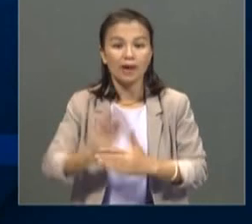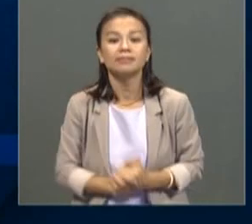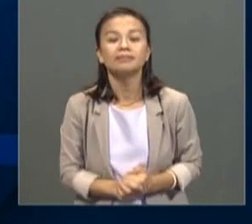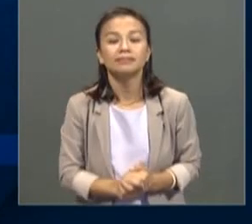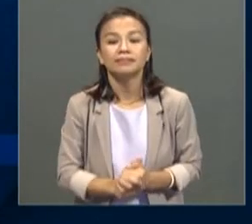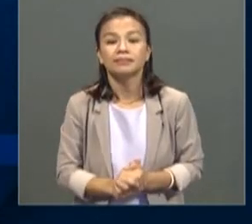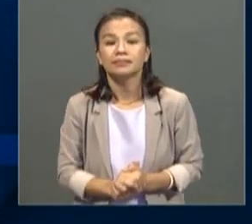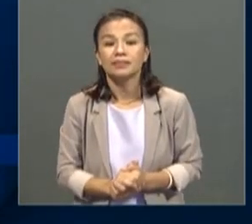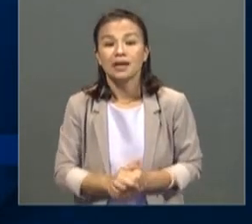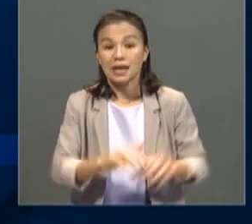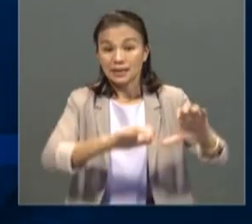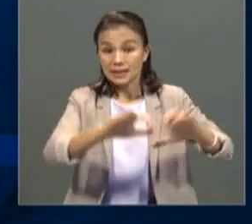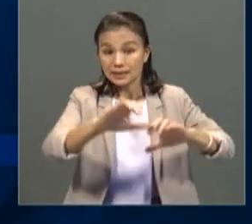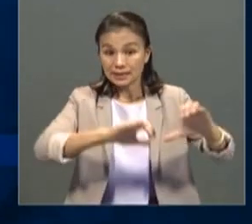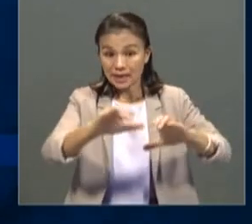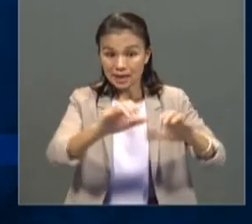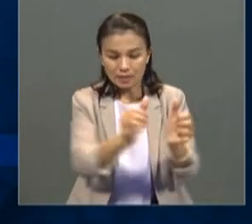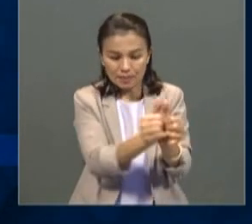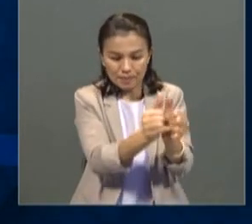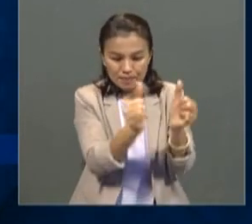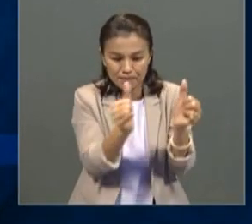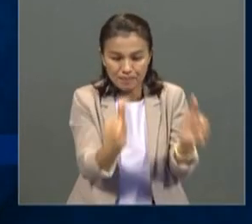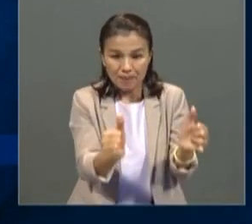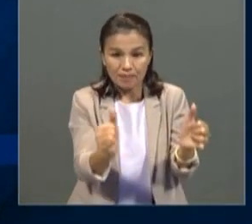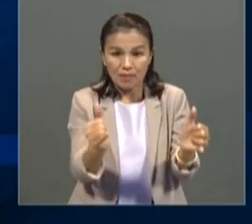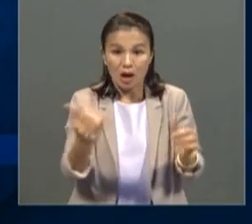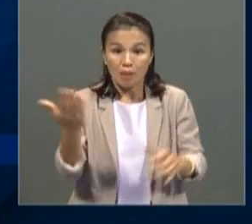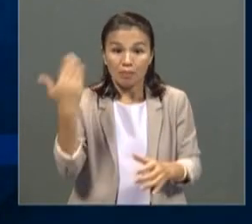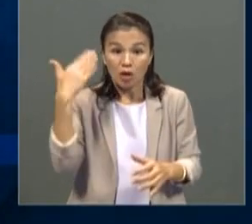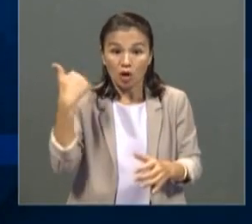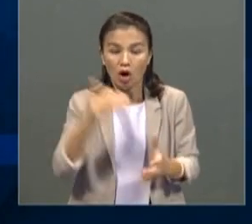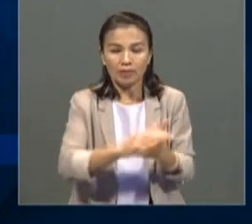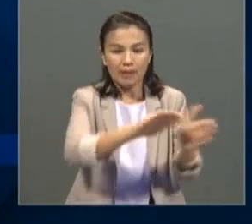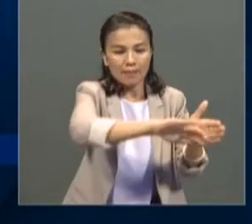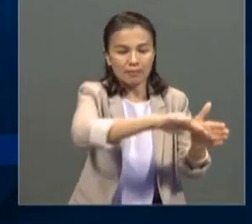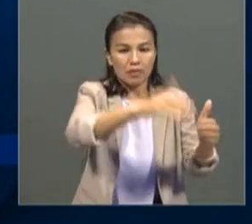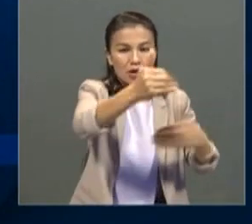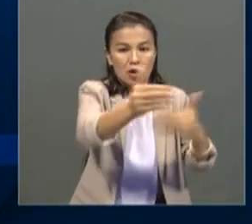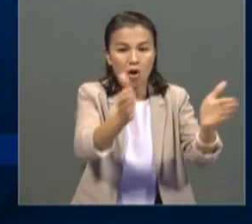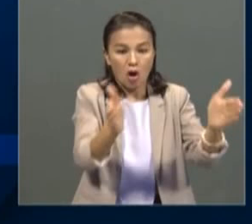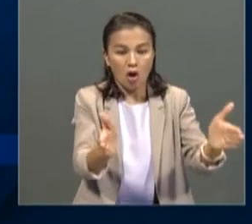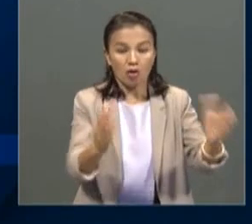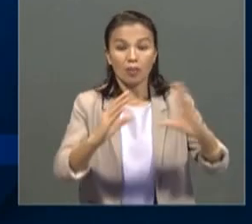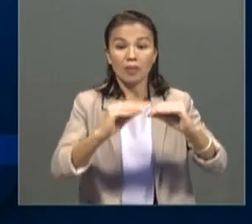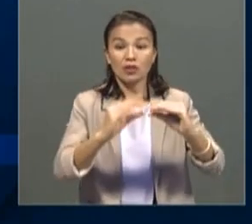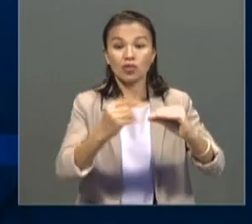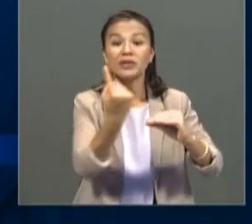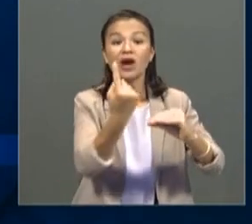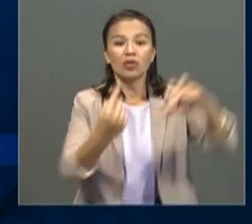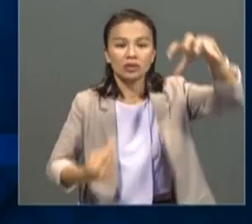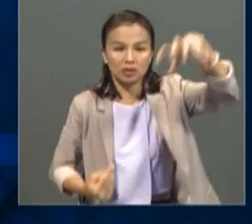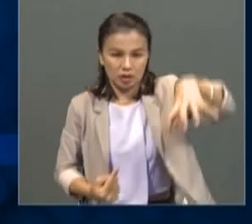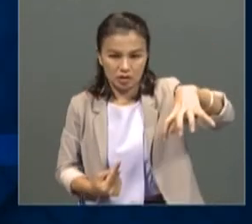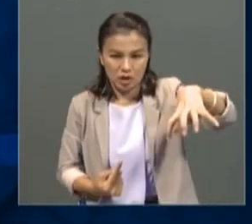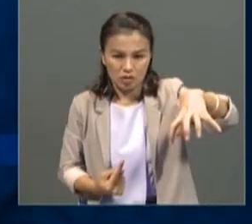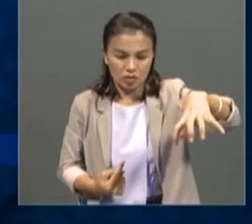ဒီဒီ half 5နဲ့8ကအဆောင်မှာလဲဒီဒီအဆောင်ဦးမှာလဲ6600ကျော်ရှိပါတယ်အဲ့